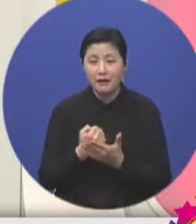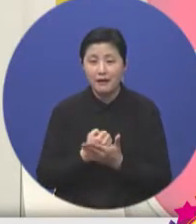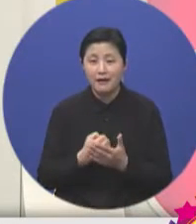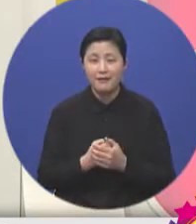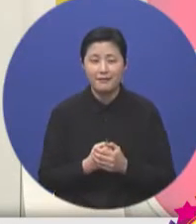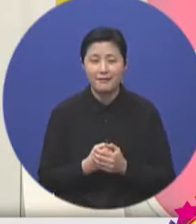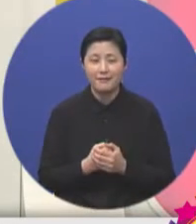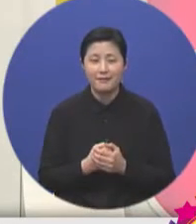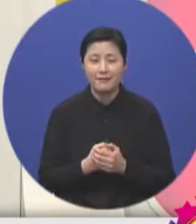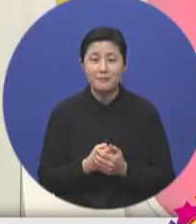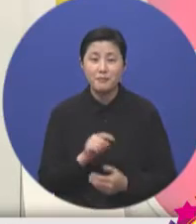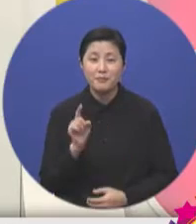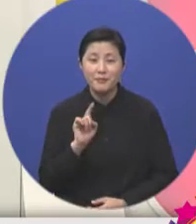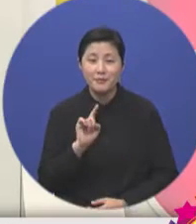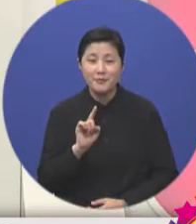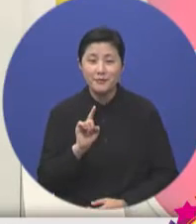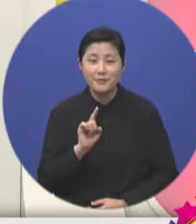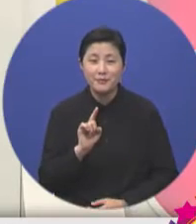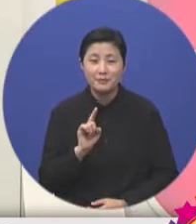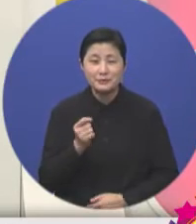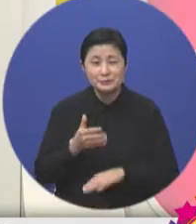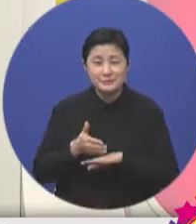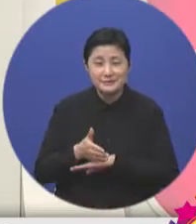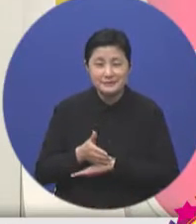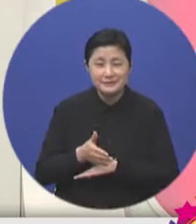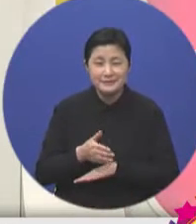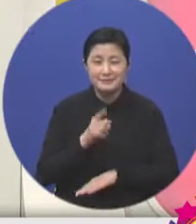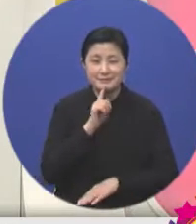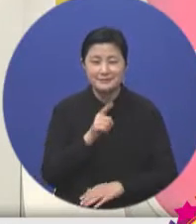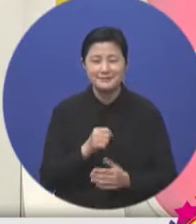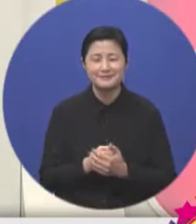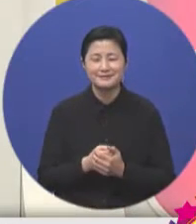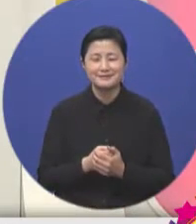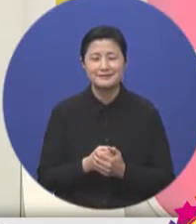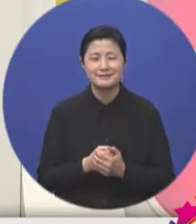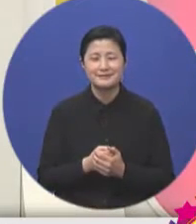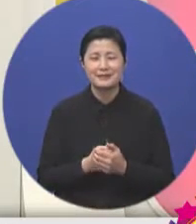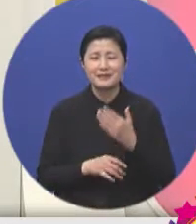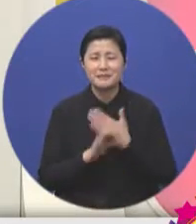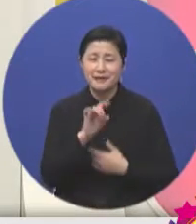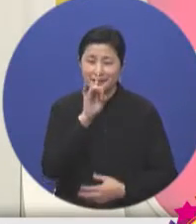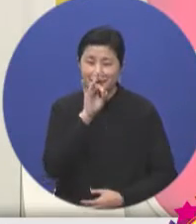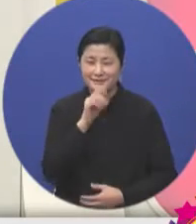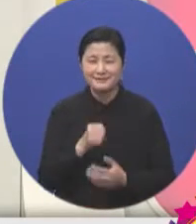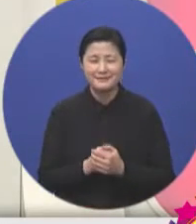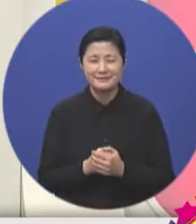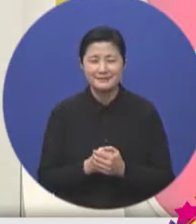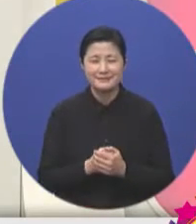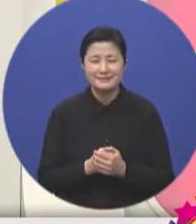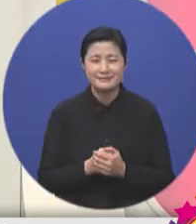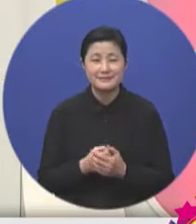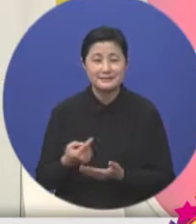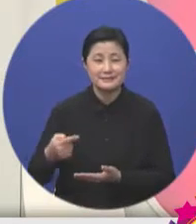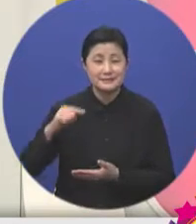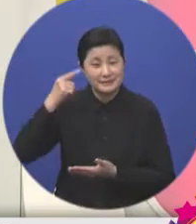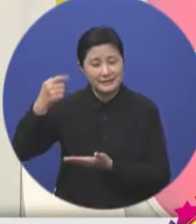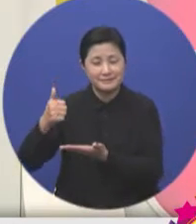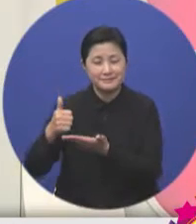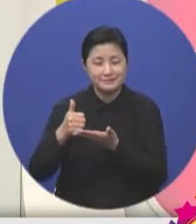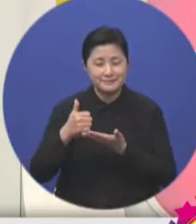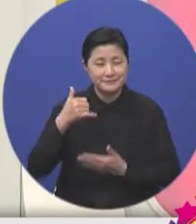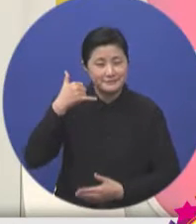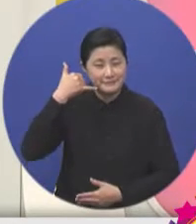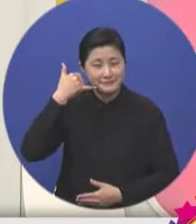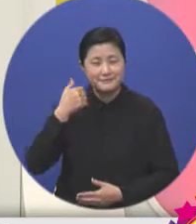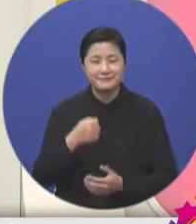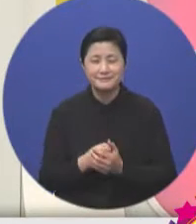제가 뭐 좀 늦죠? 네. 이러면 안 되는데. 그죠? 자, 다음 참가자 전화